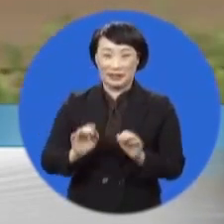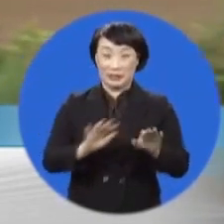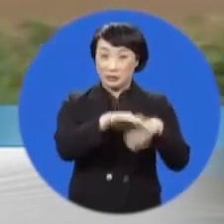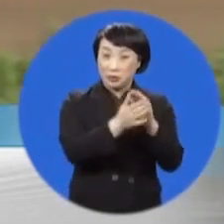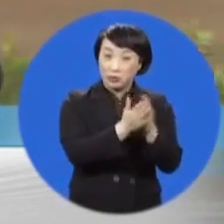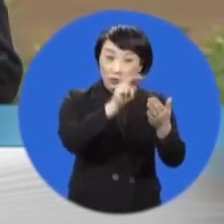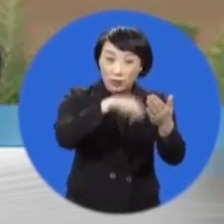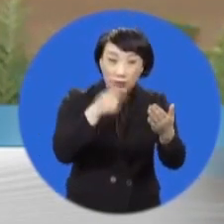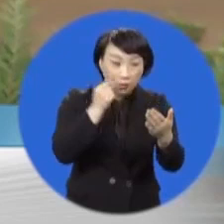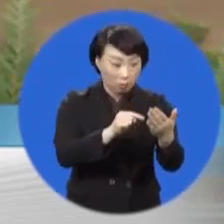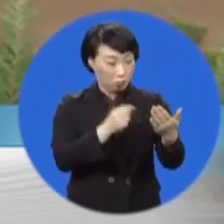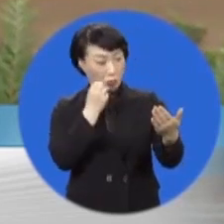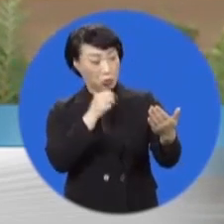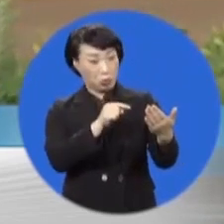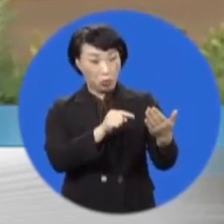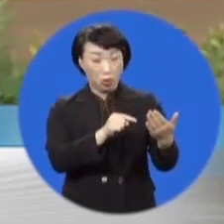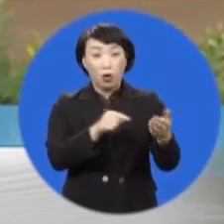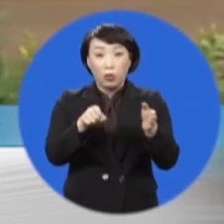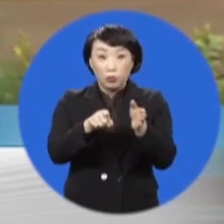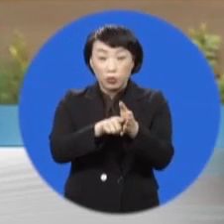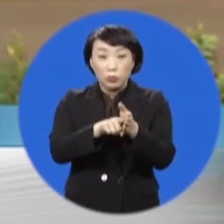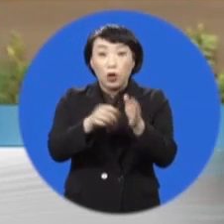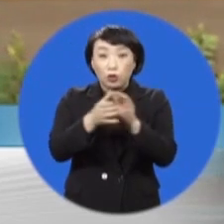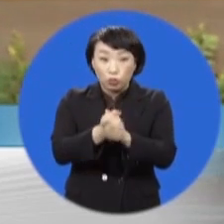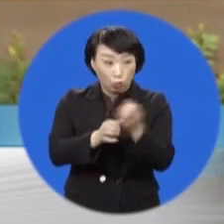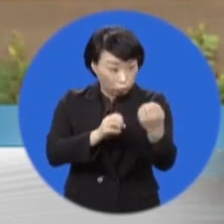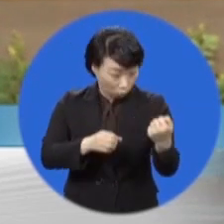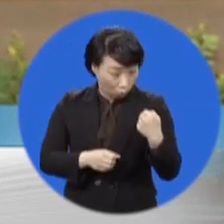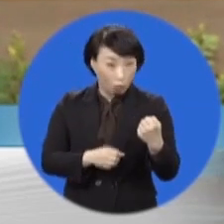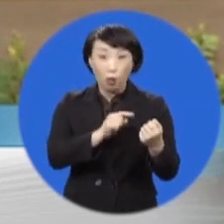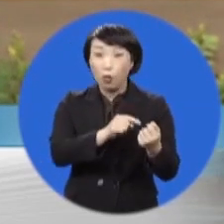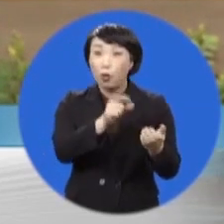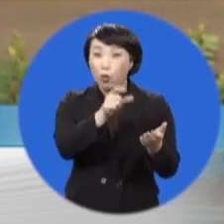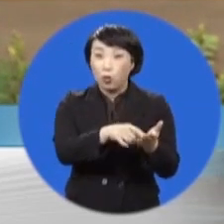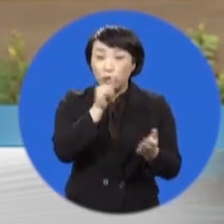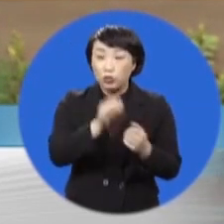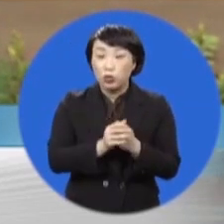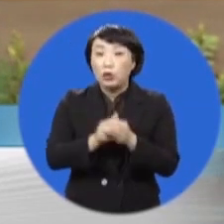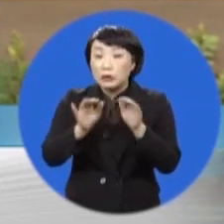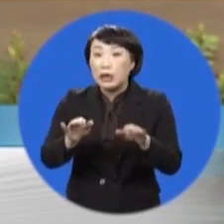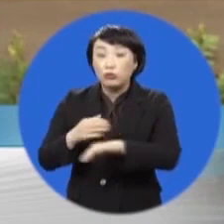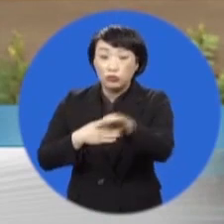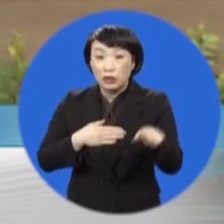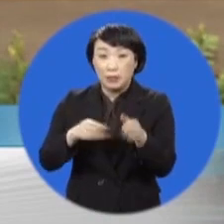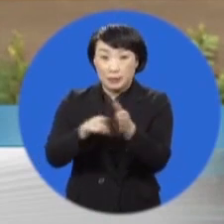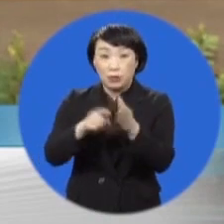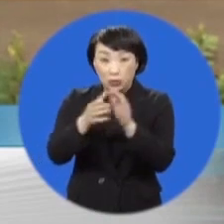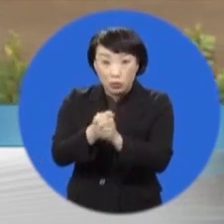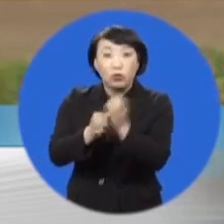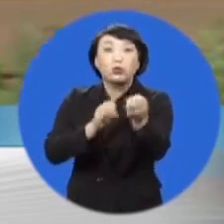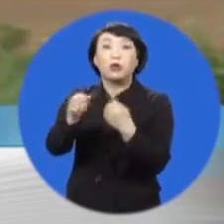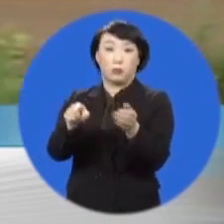통해 더 야 bdm 의 기토는 역사 하 메이커 믿구 구하는 것은 받은